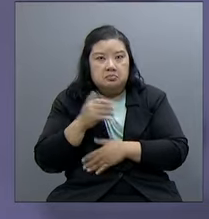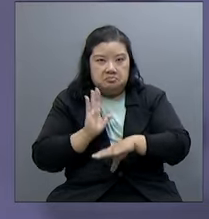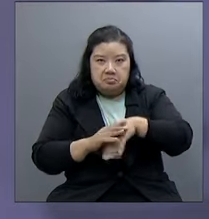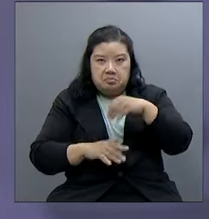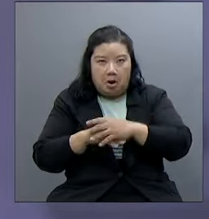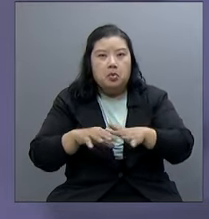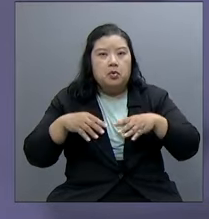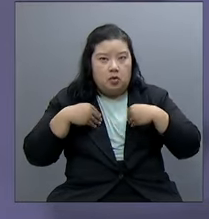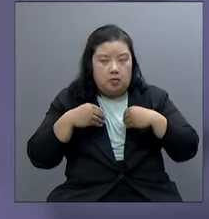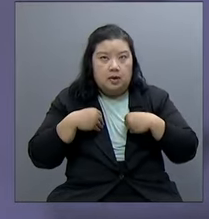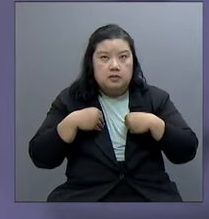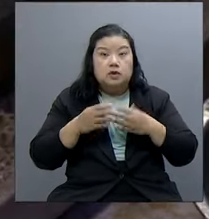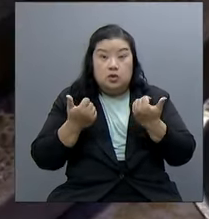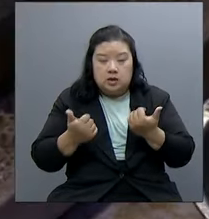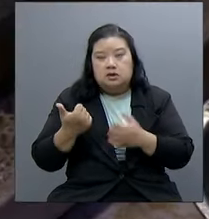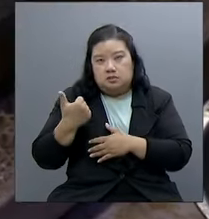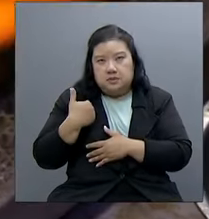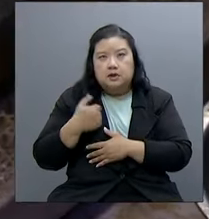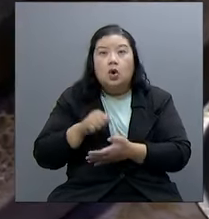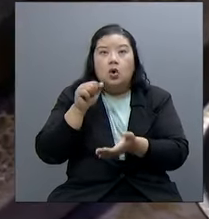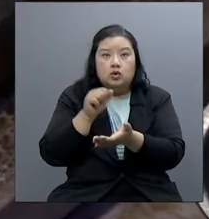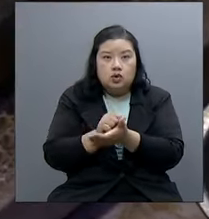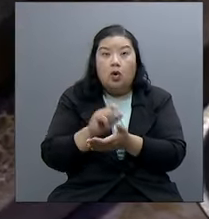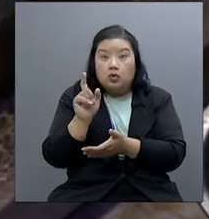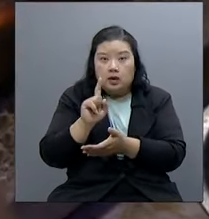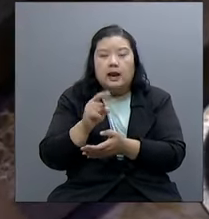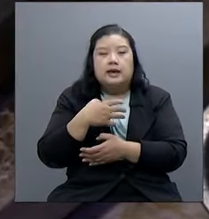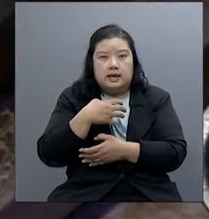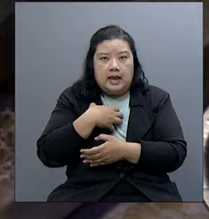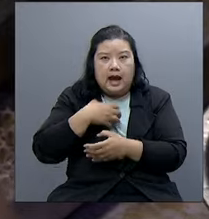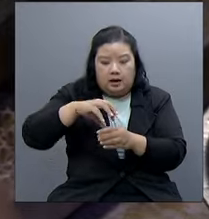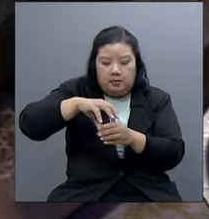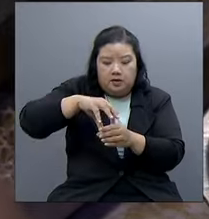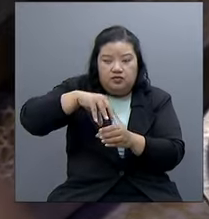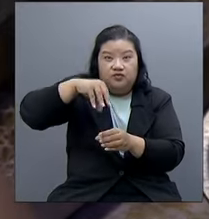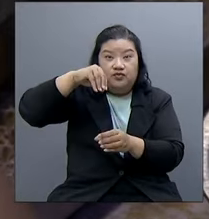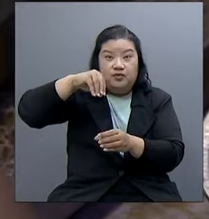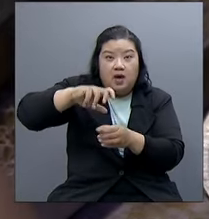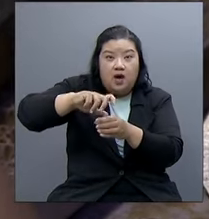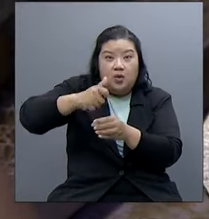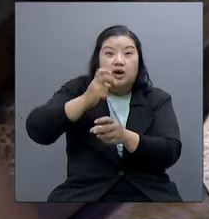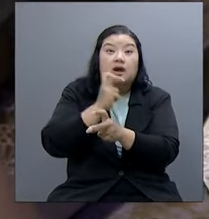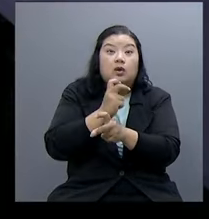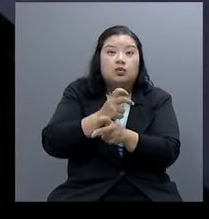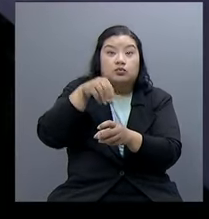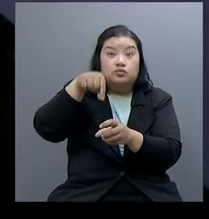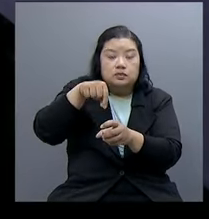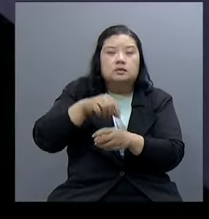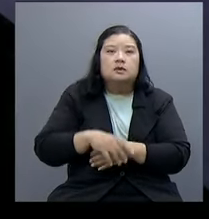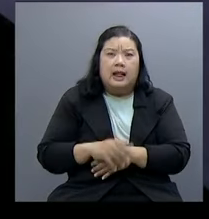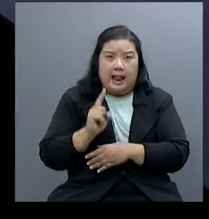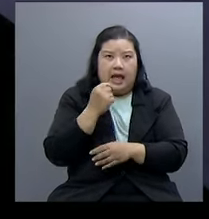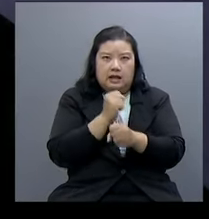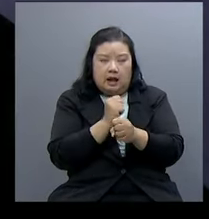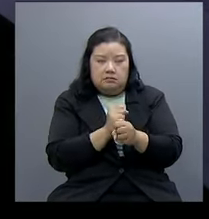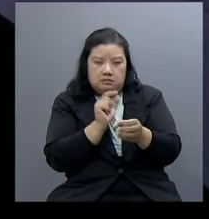ากหๆคนจงหนึ มลกคามาสั่งงาน JDบันจุภพโมศาลี ริกธาษ์ให้คุณระพีพัฒทำให้ซึงครงแกทำคอนๆ ยาก